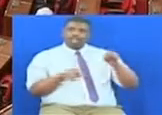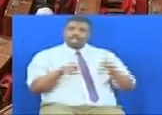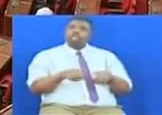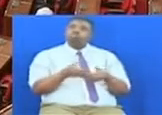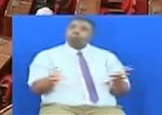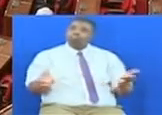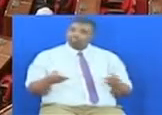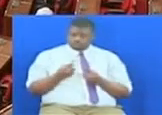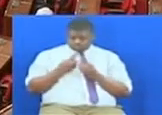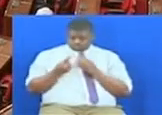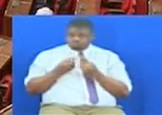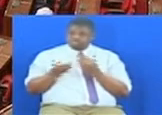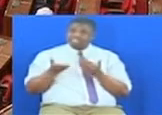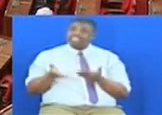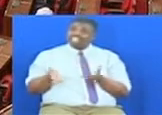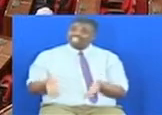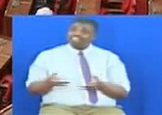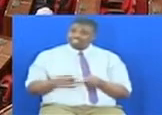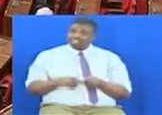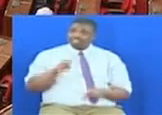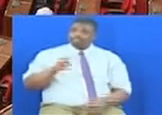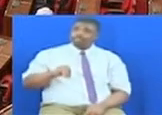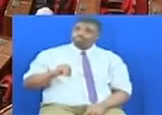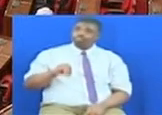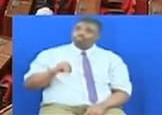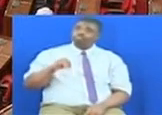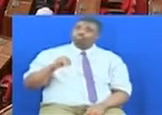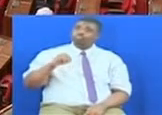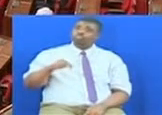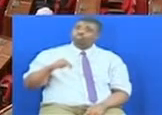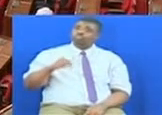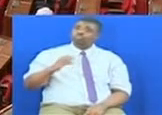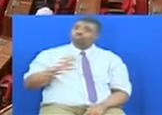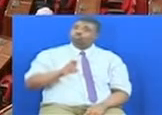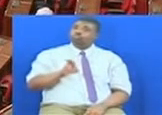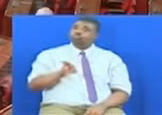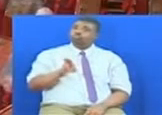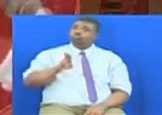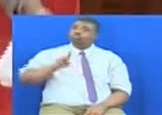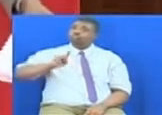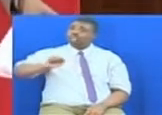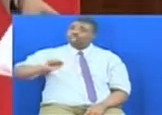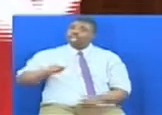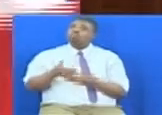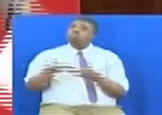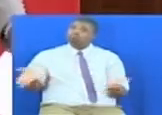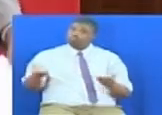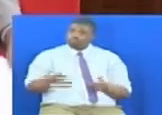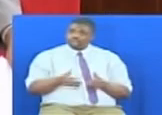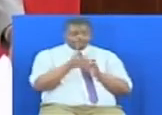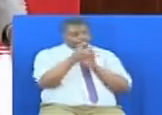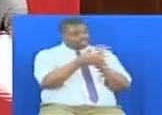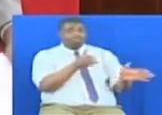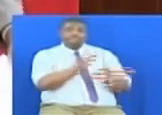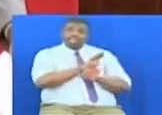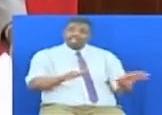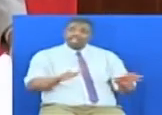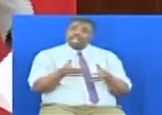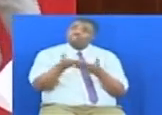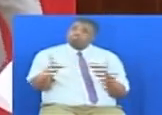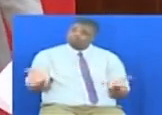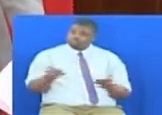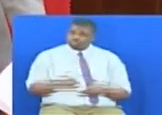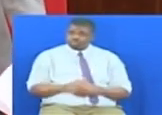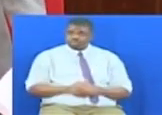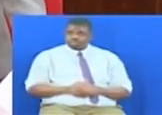Hivi vinavyoongea hivi. Mtuka pale hayupo. Kakimbia tayari. Hivi vinavyoongea hivi. Hayupo. Ustalini.